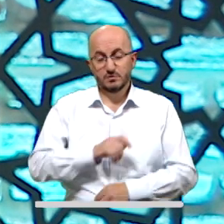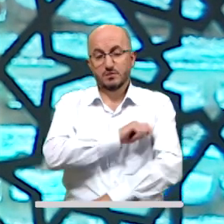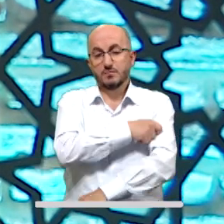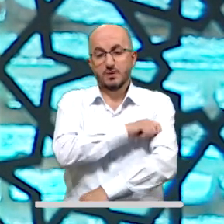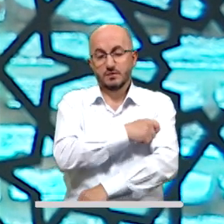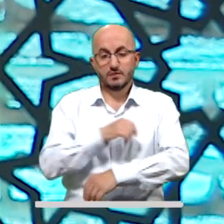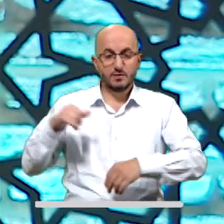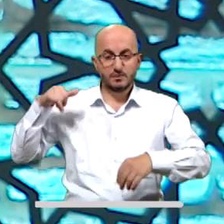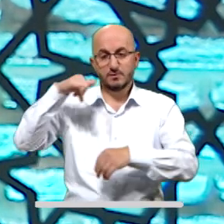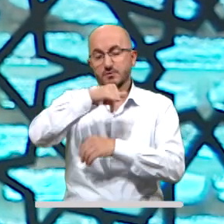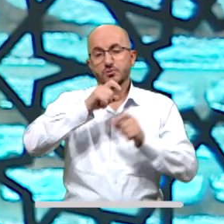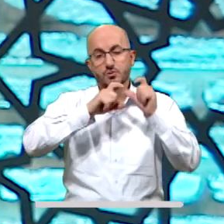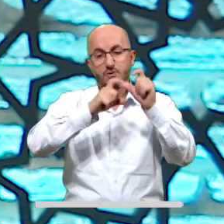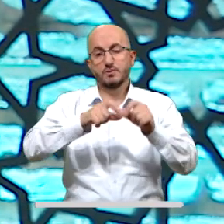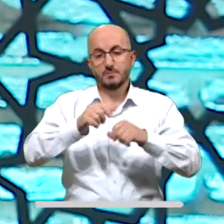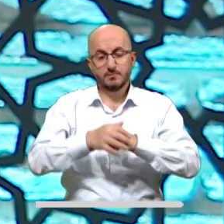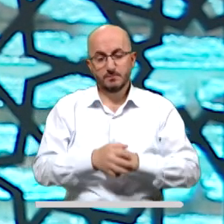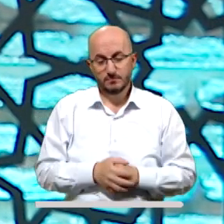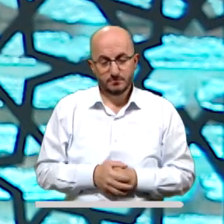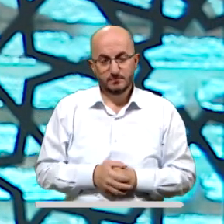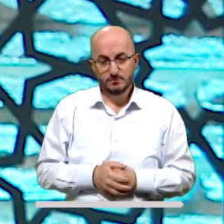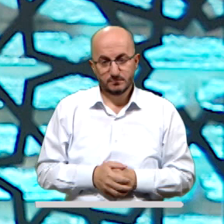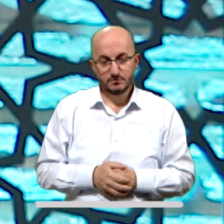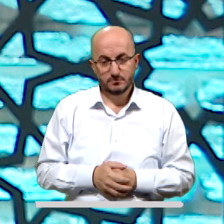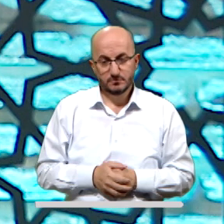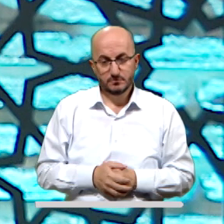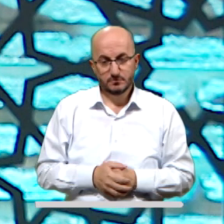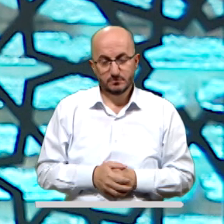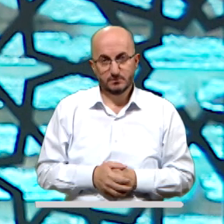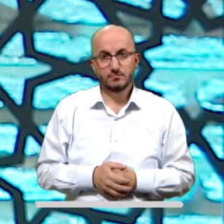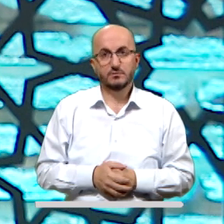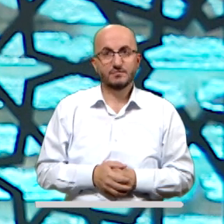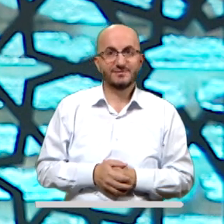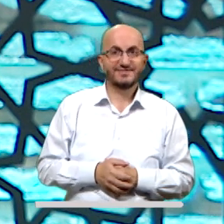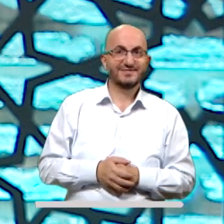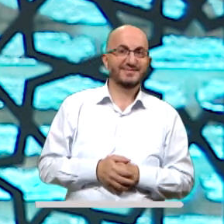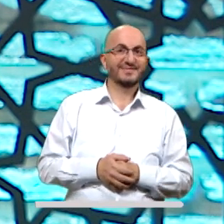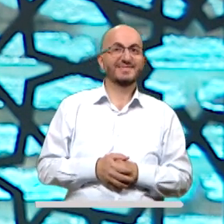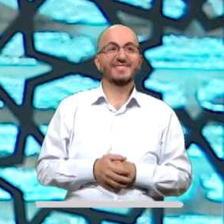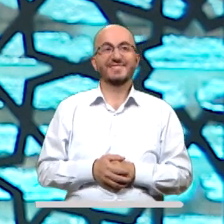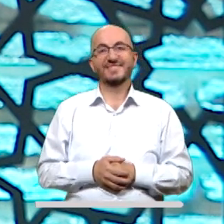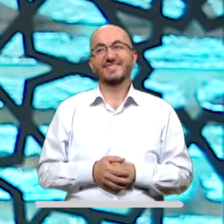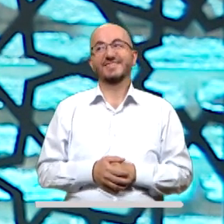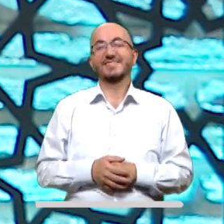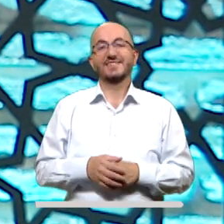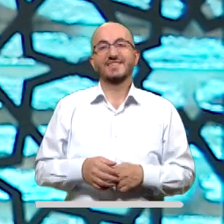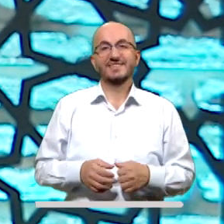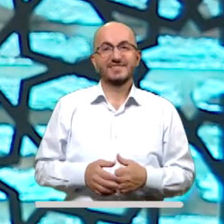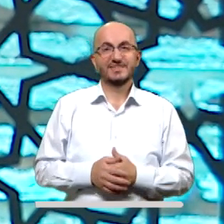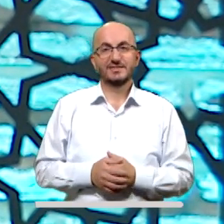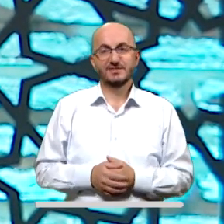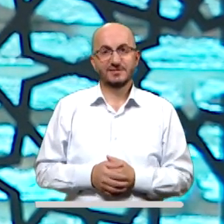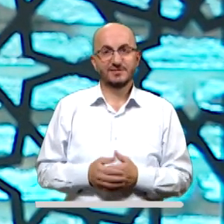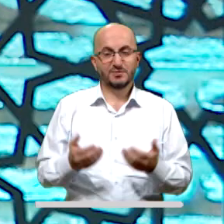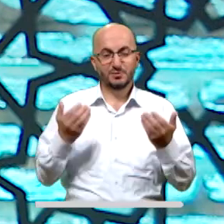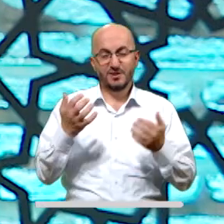gittim. Tamam. Bizden. Soralım. Soralım. Ama gidiyordum. Sor bakalım. Emoğlum. Peki anneciğim. Tamam. Sağlık, afiyet diliyoruz. Sizden